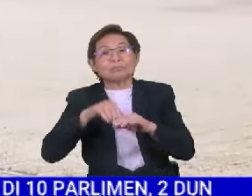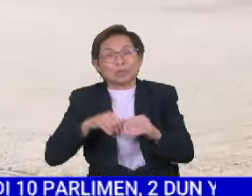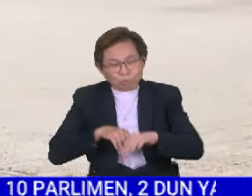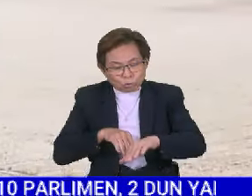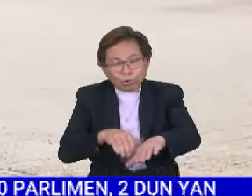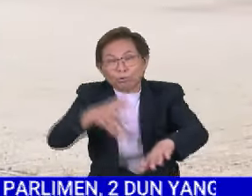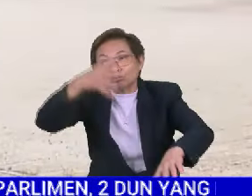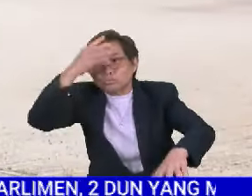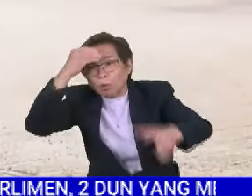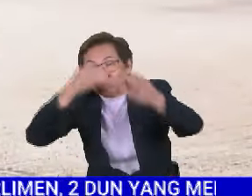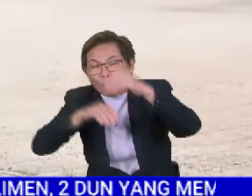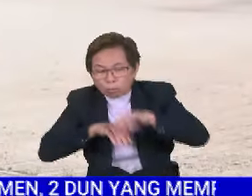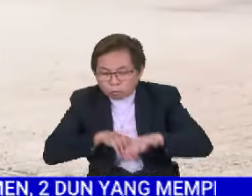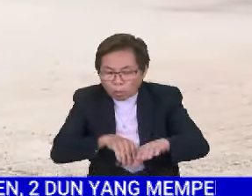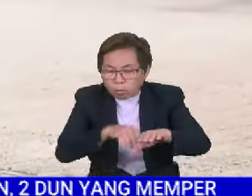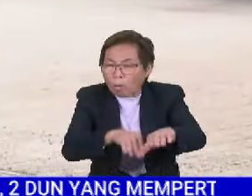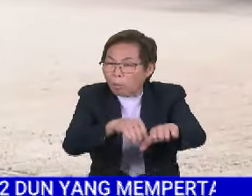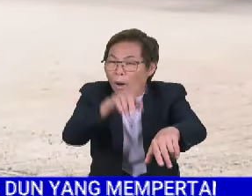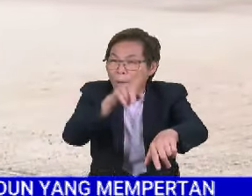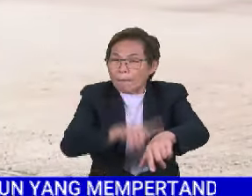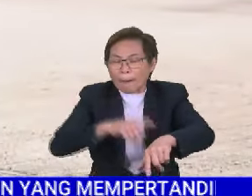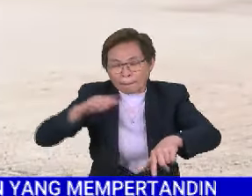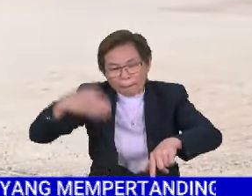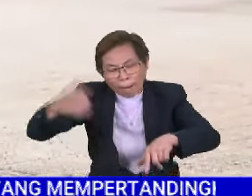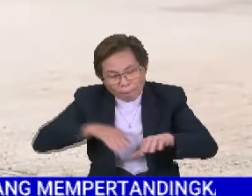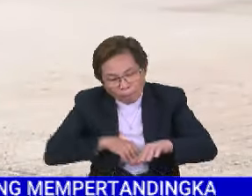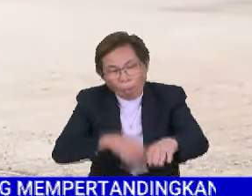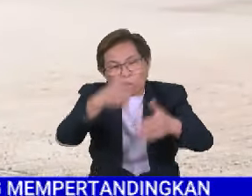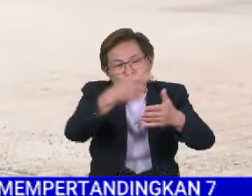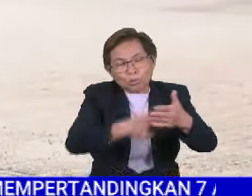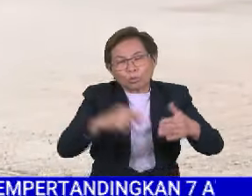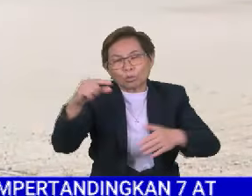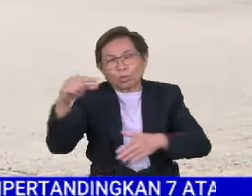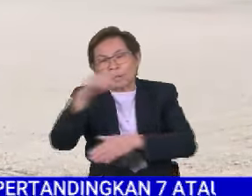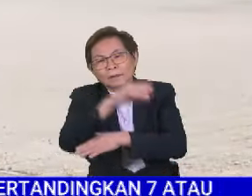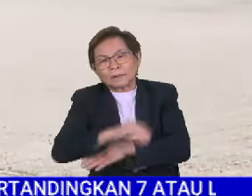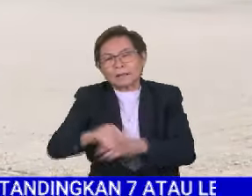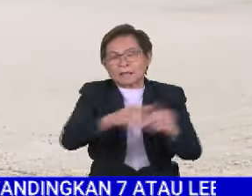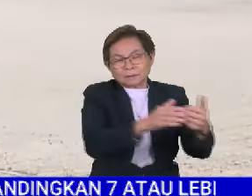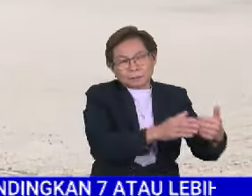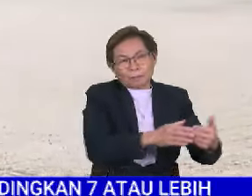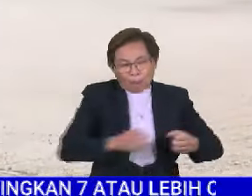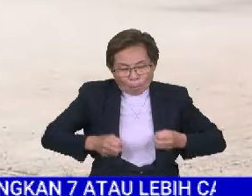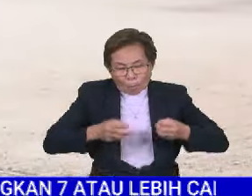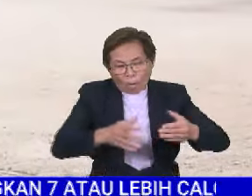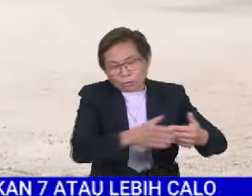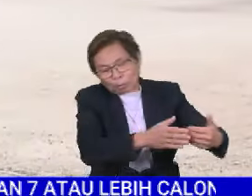mendapatkan perkembangan aliran trafik semasa ke semasa di Plaza Tol Gombak dan juga sepanjang lebuh raya